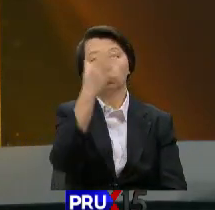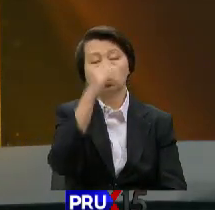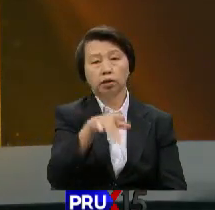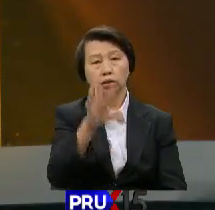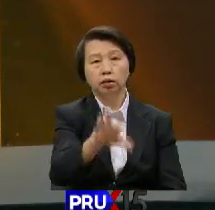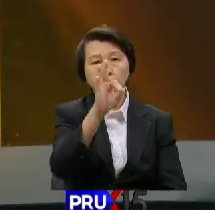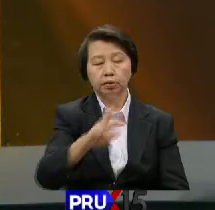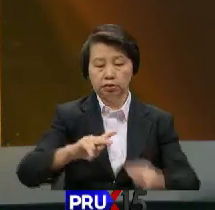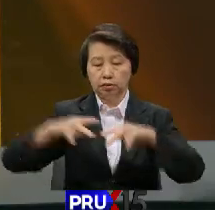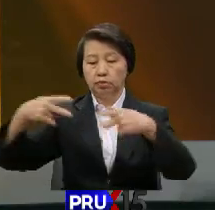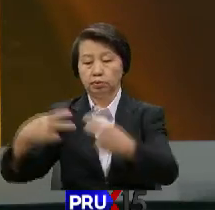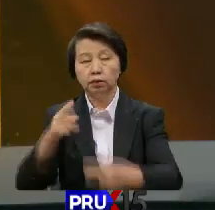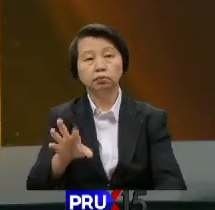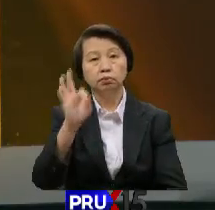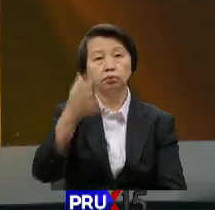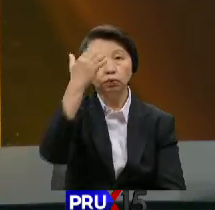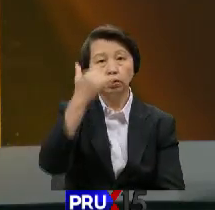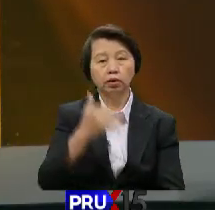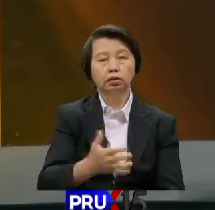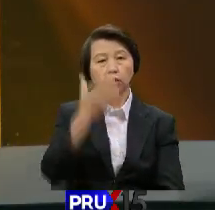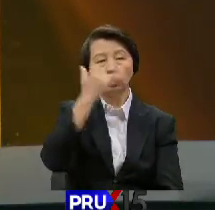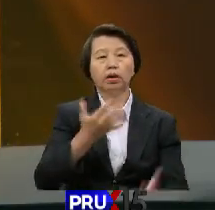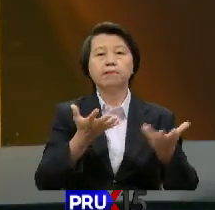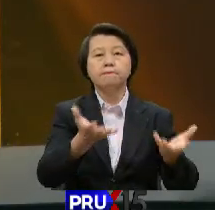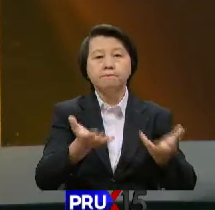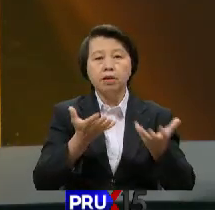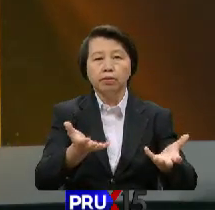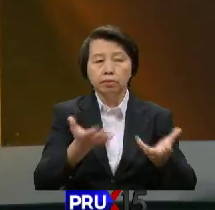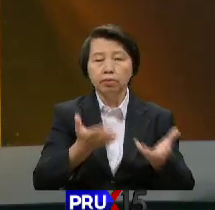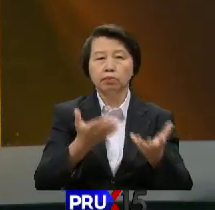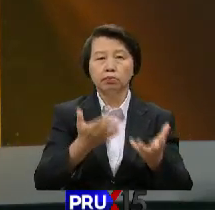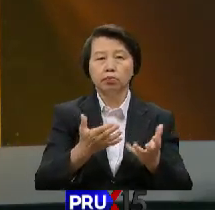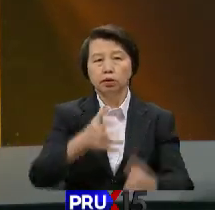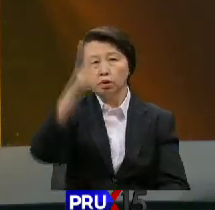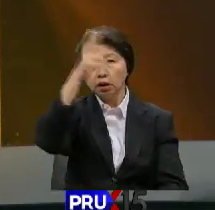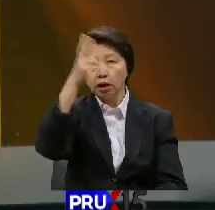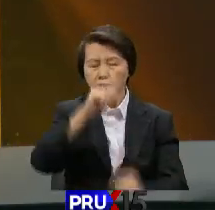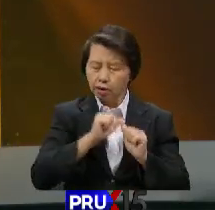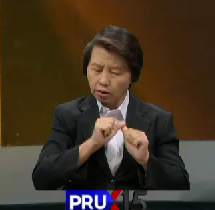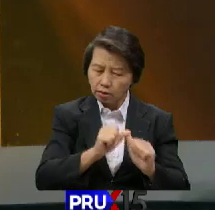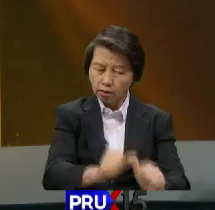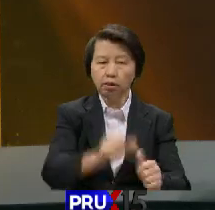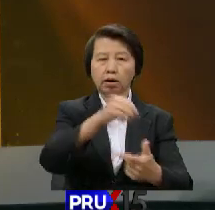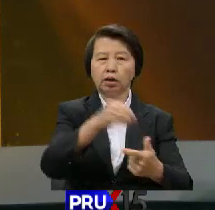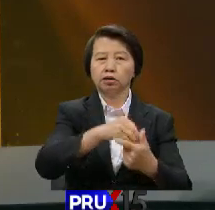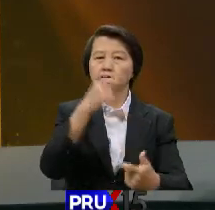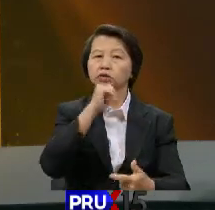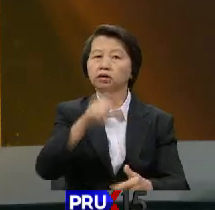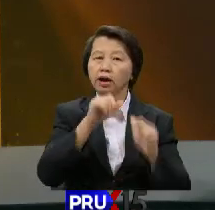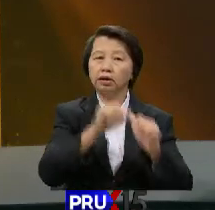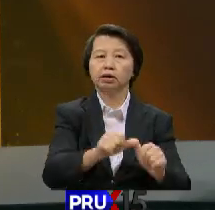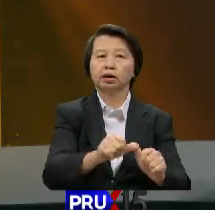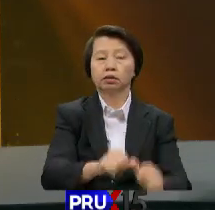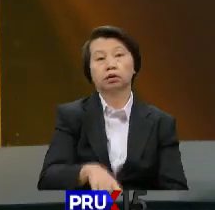mereka memilih Pati tersebut Mengapa mereka hendak maukan kerajaan tersebut kekal ataupun tidak kekal